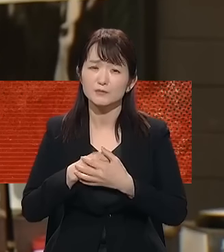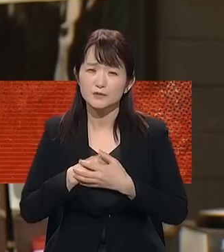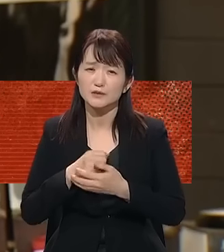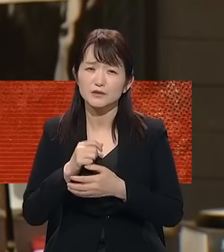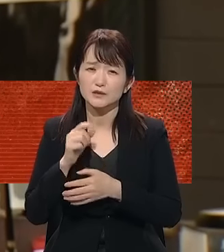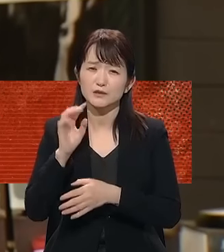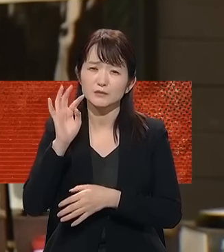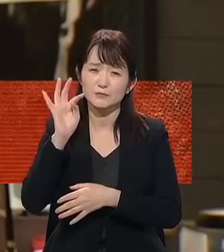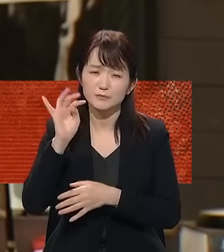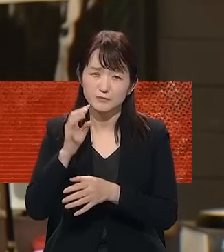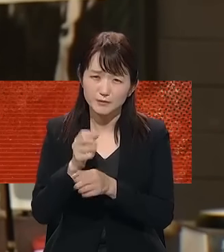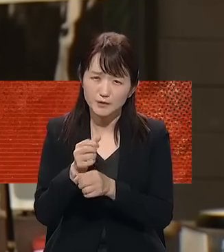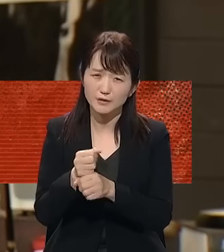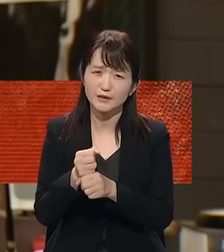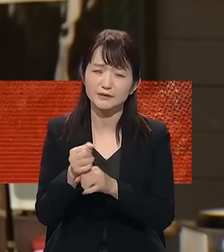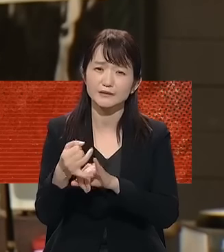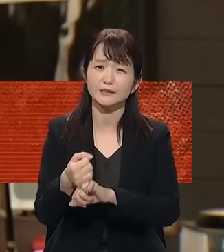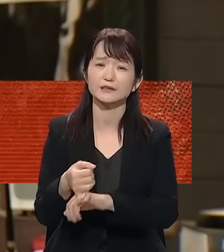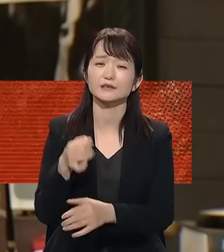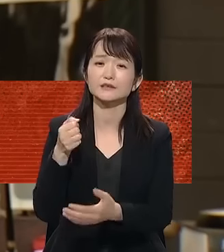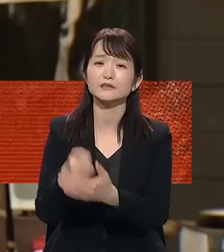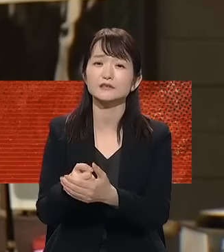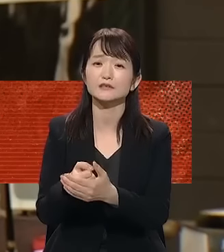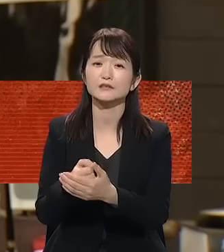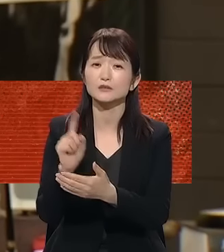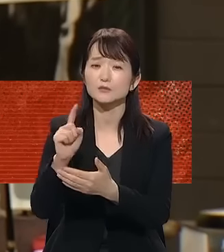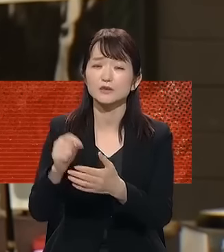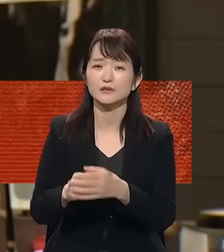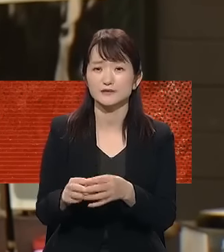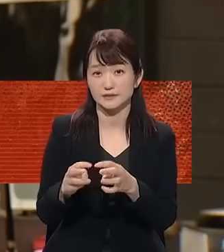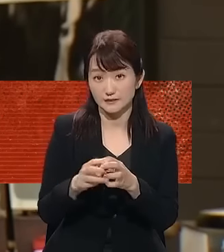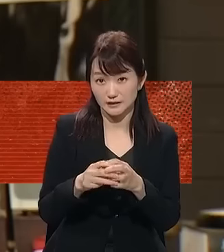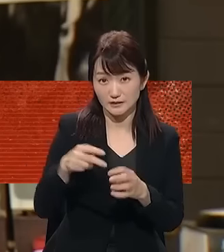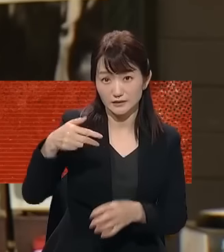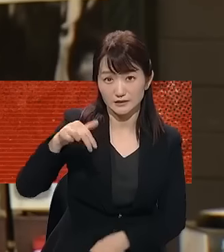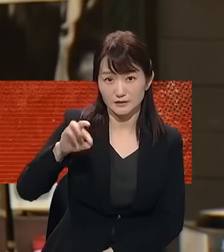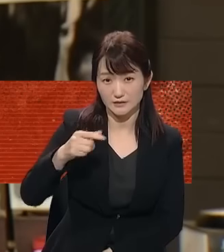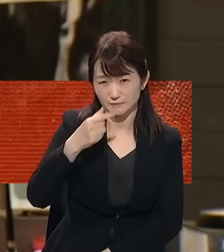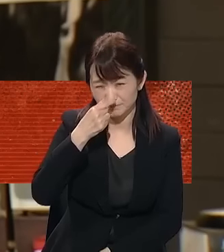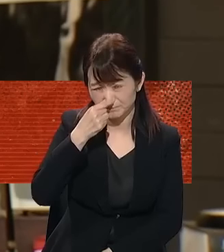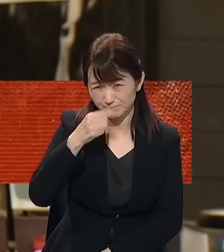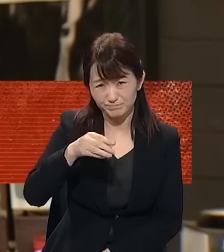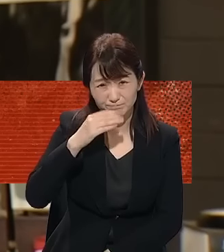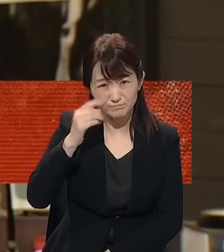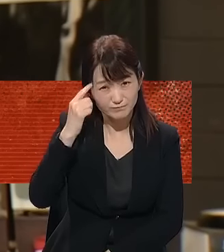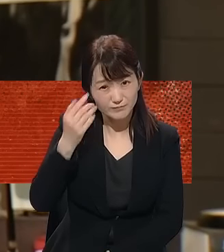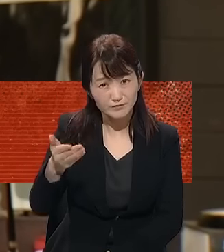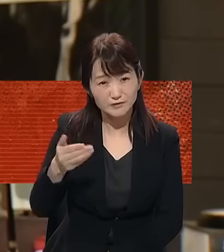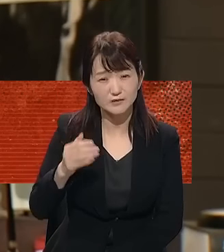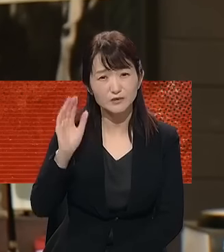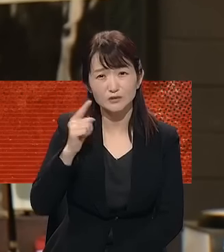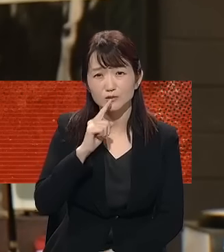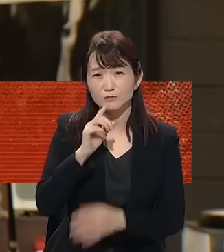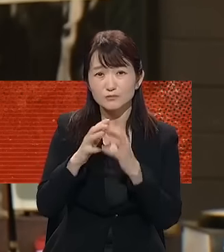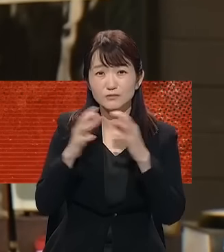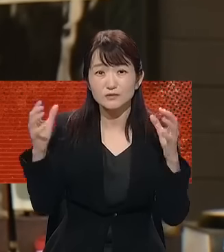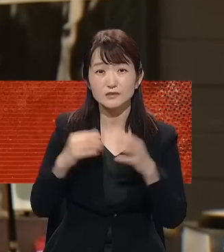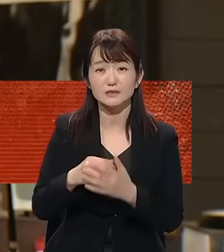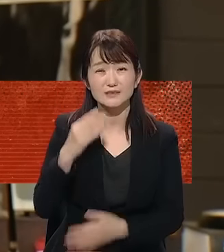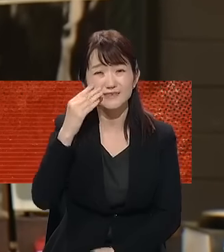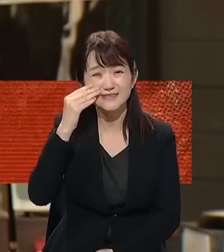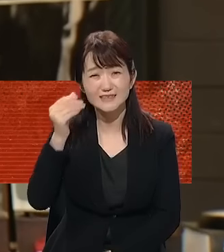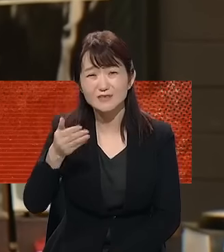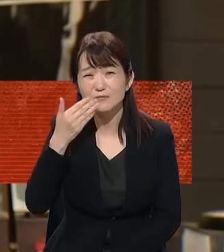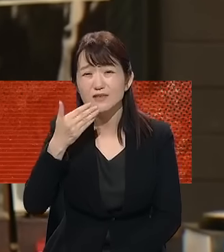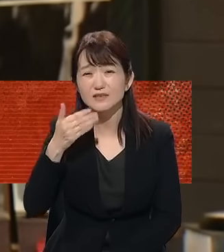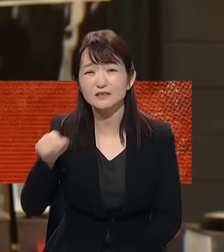며칠을 날잡자 해서 길을 골라 놨더니 뭐 삼겹살 지연이랑 소주에 삼겹살 요즘 놀란 데는 비개 살이나 먹어라